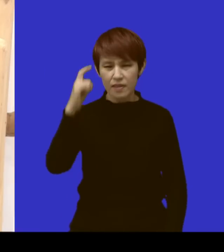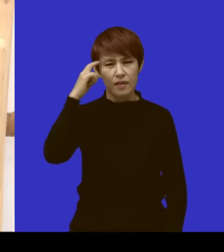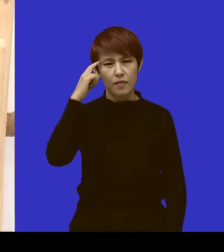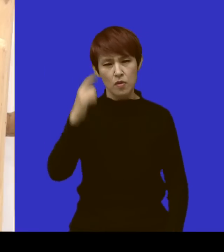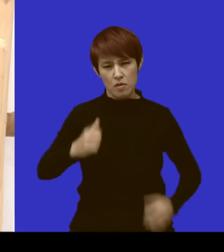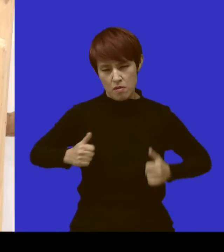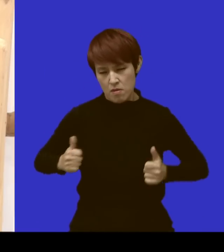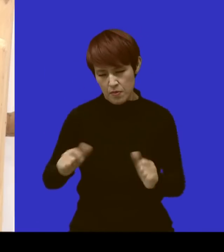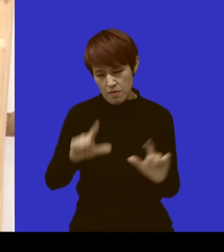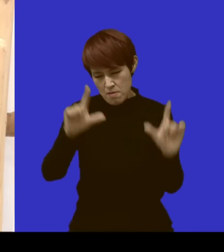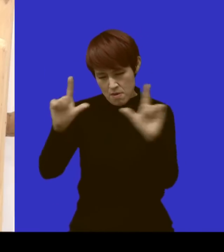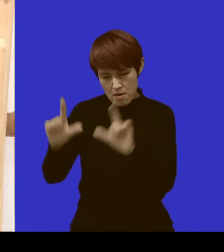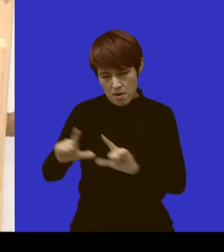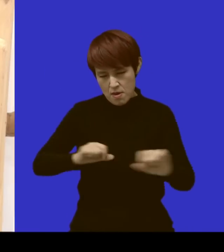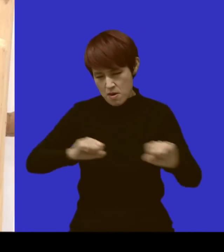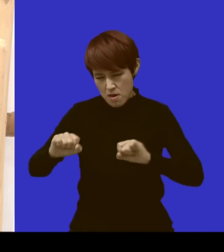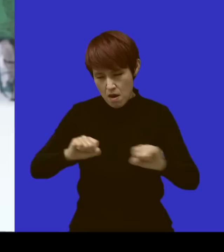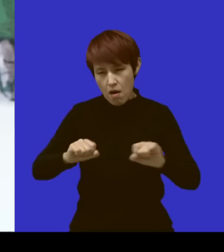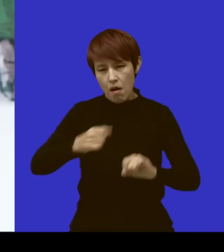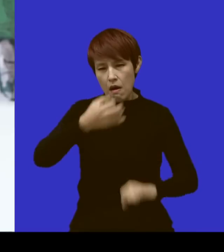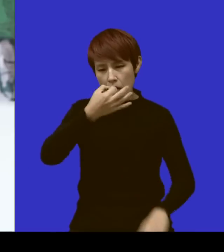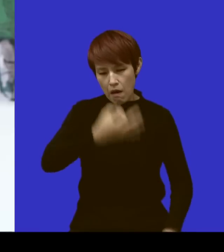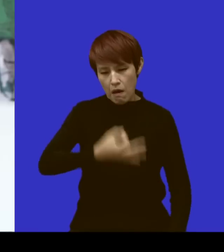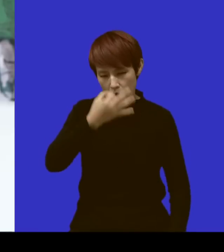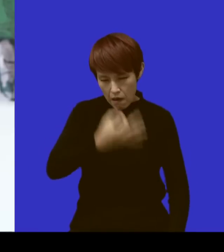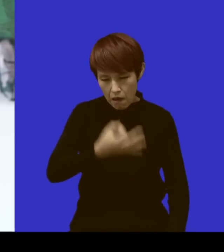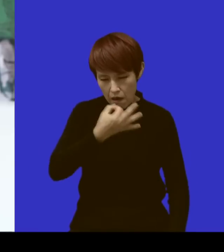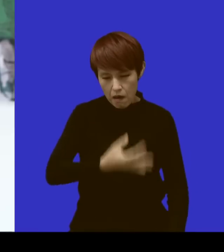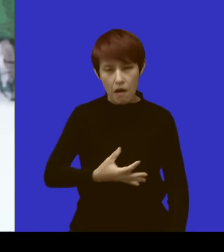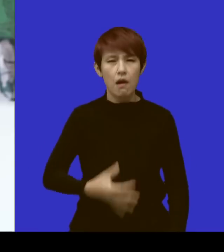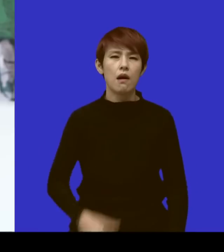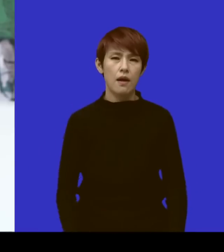열심히 살았는데 점점 힘든 일들이 너무 많아지고